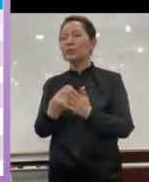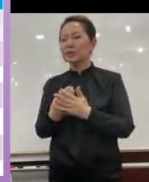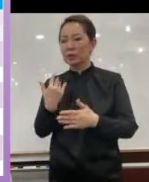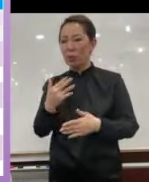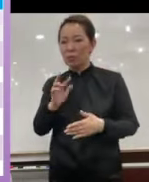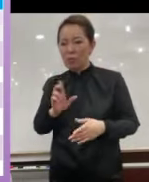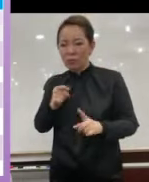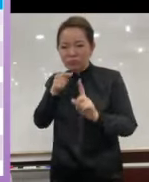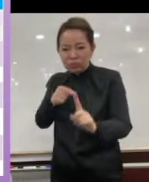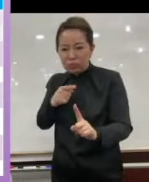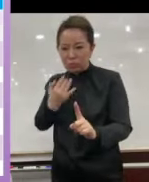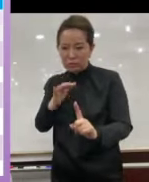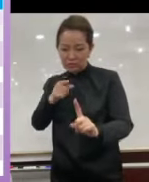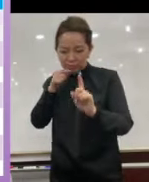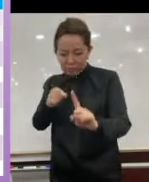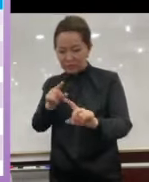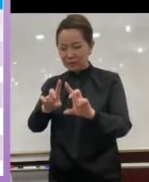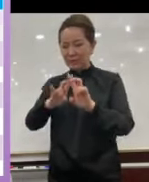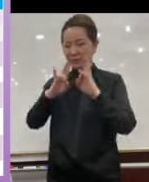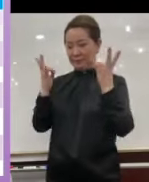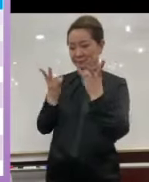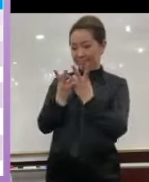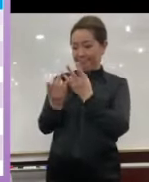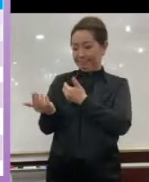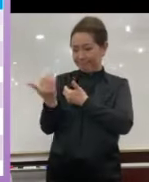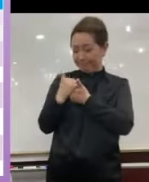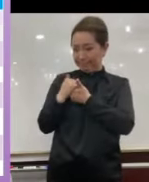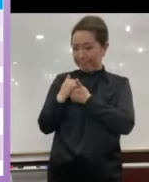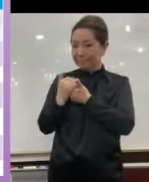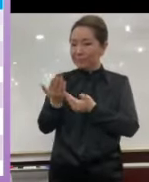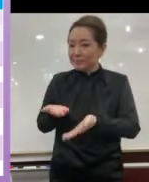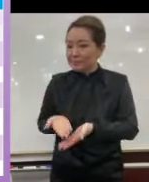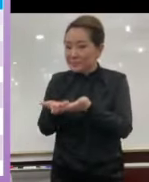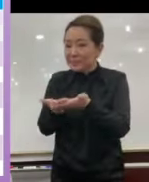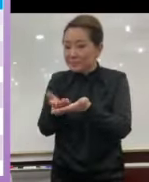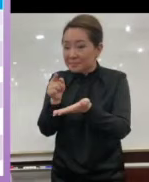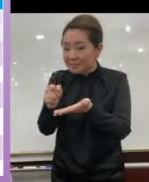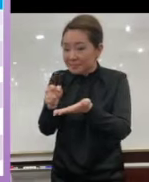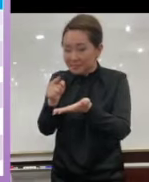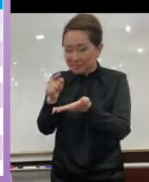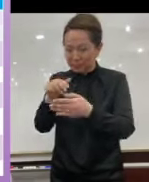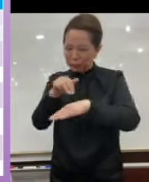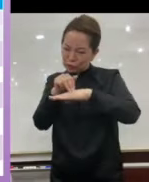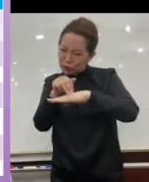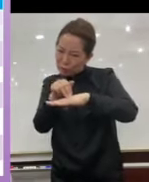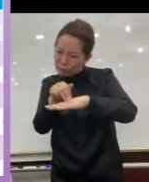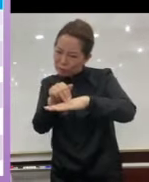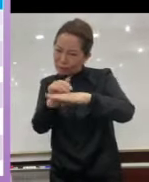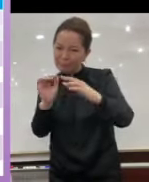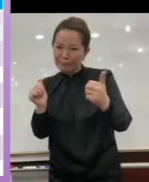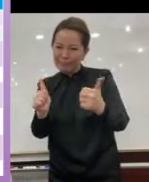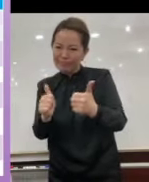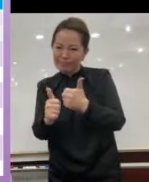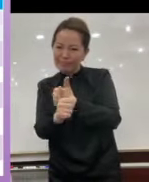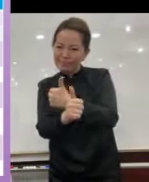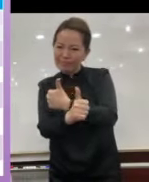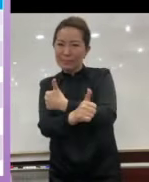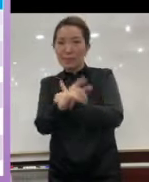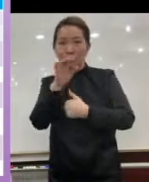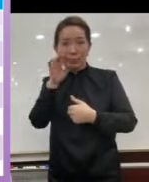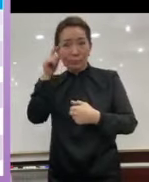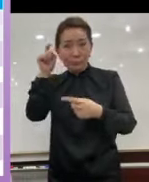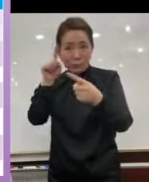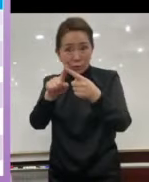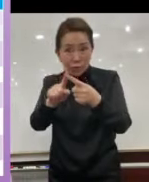хотдох хөгжлийн бэрхшээлтэй иргэдийн нийгмийн оролцоог дэмжих тогтолцоог бэхжүүлэх гэдэг ийм зорилго байгаа. Гэхдээ яг